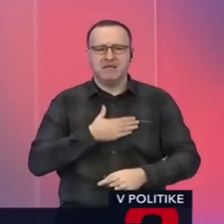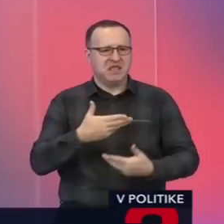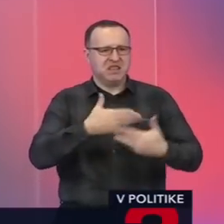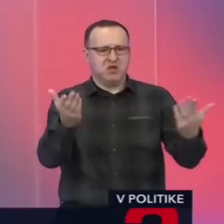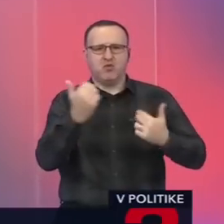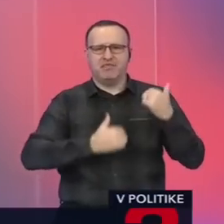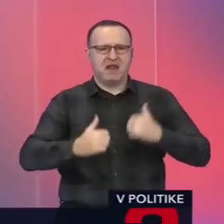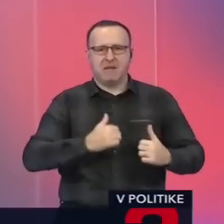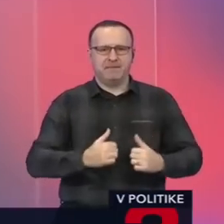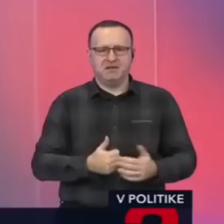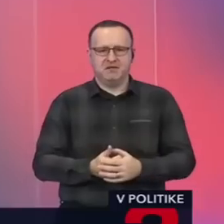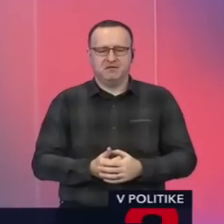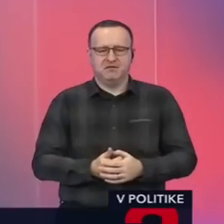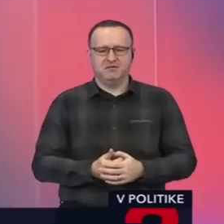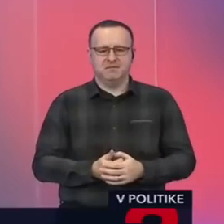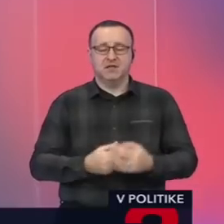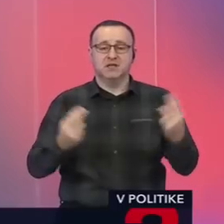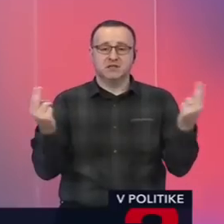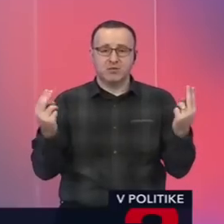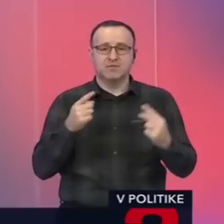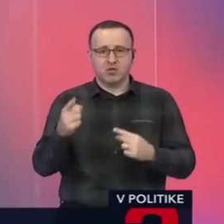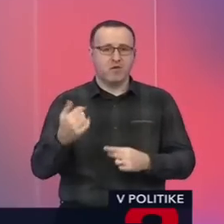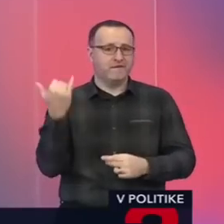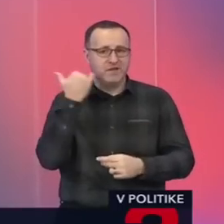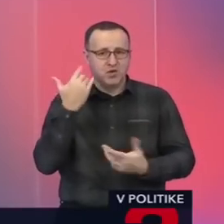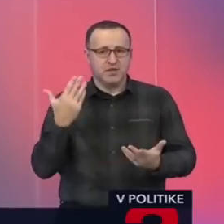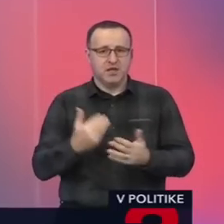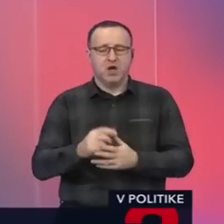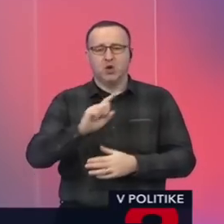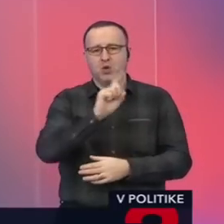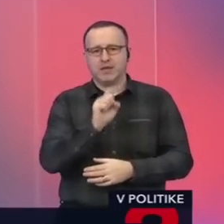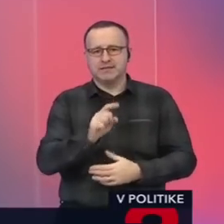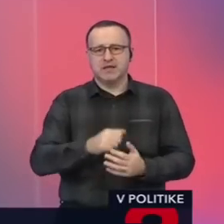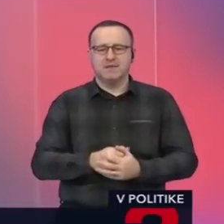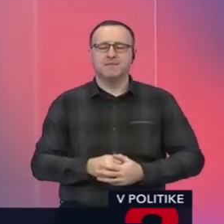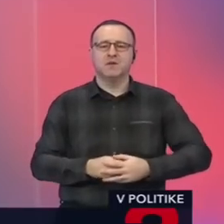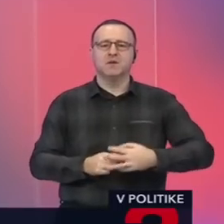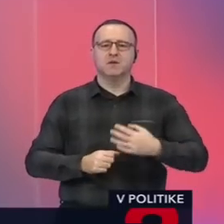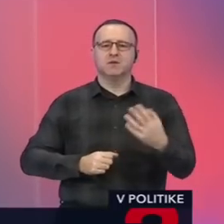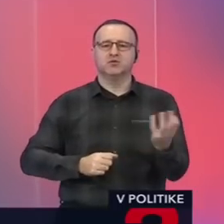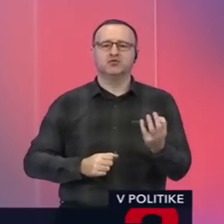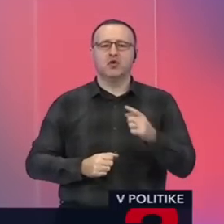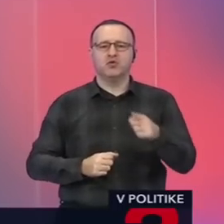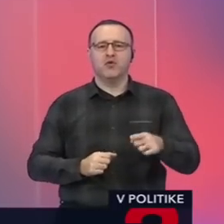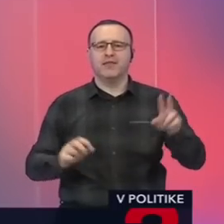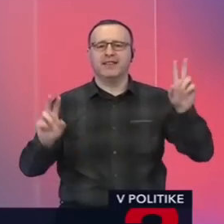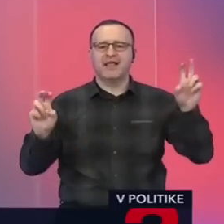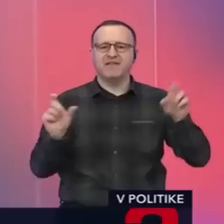netrápilo. A samozrejme, že by to bolo celé výhodné. Otázka je, že čo je to